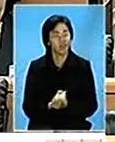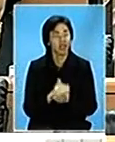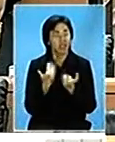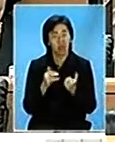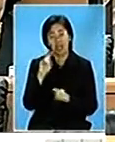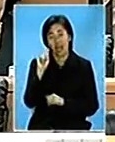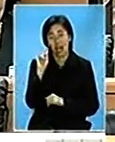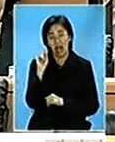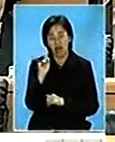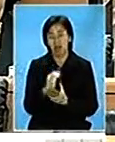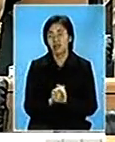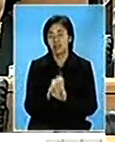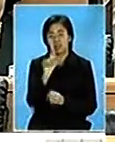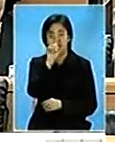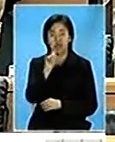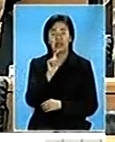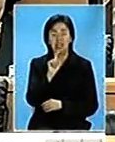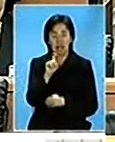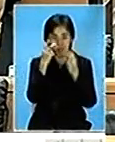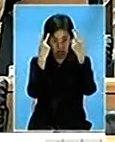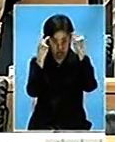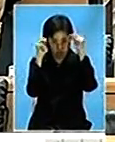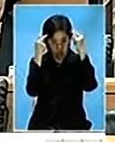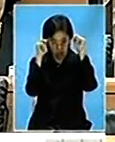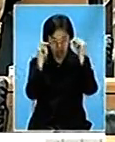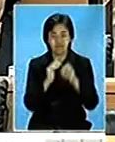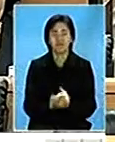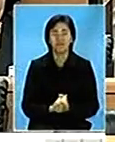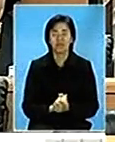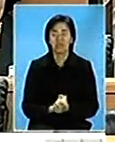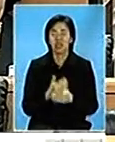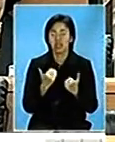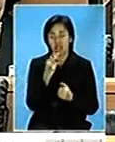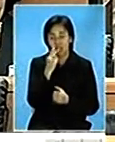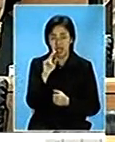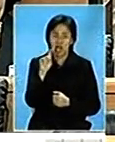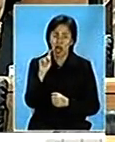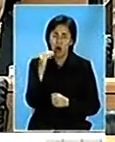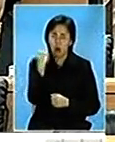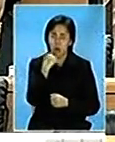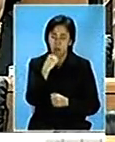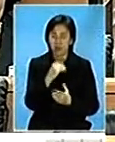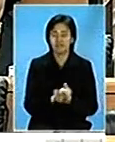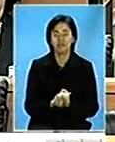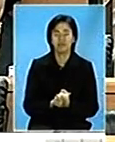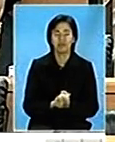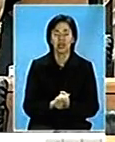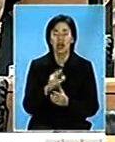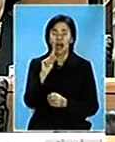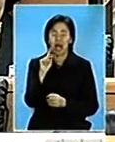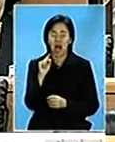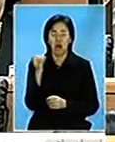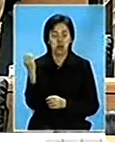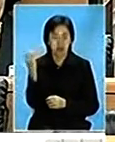จุบันเนี้ยกระทู้นี้ดิฉันได้ถามท่านนายกรัฐมนตรีระยะนี้ดิฉันจะเห็นข่าวที่เรียกว่าเป็นข่าวที่เป็นข่าว